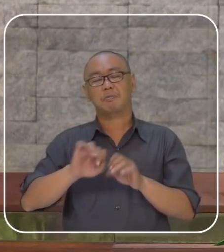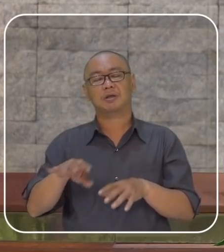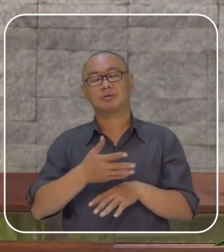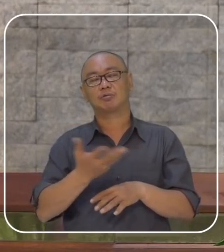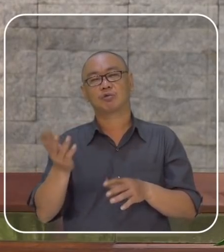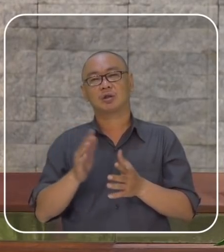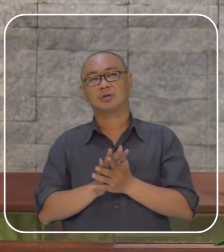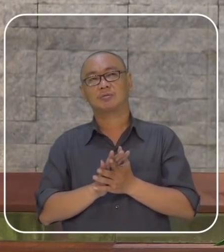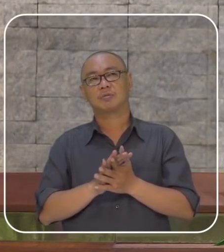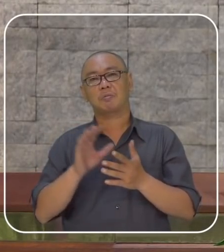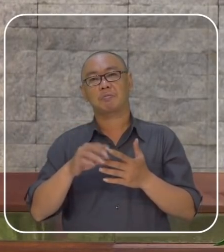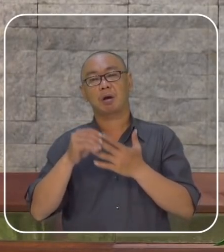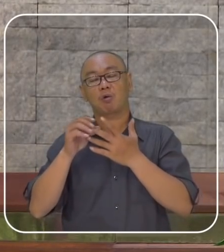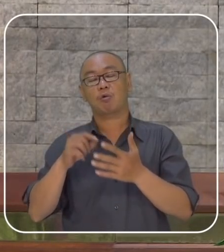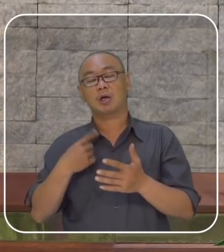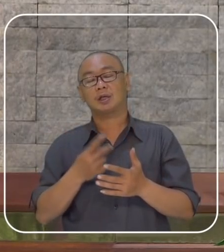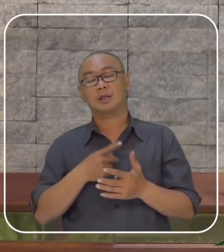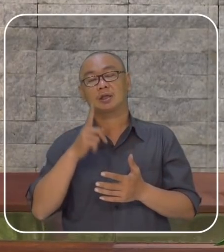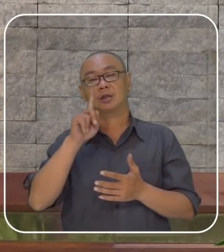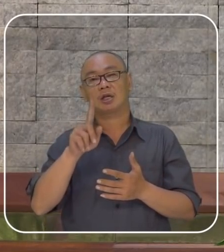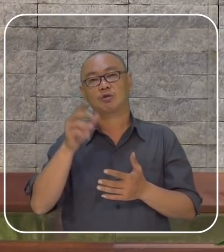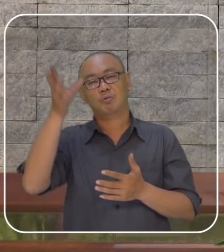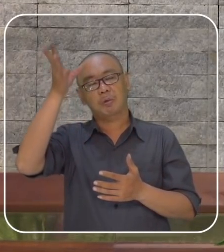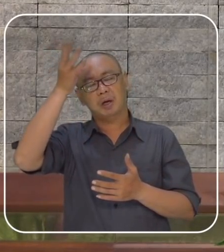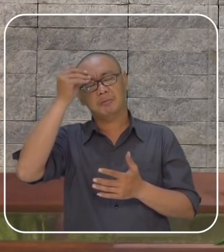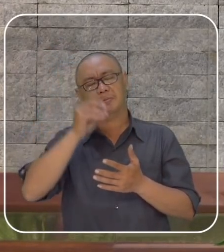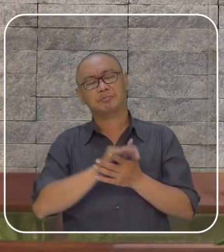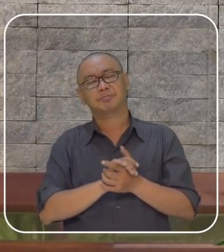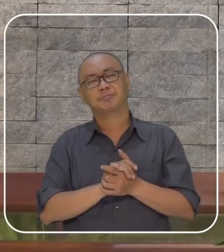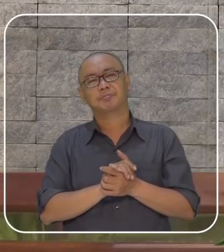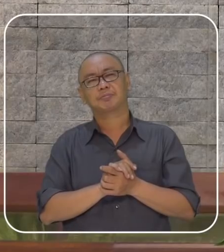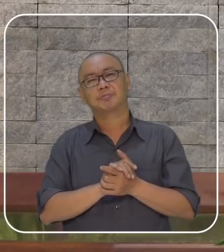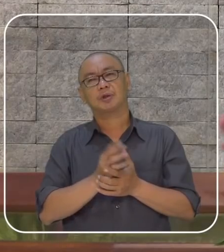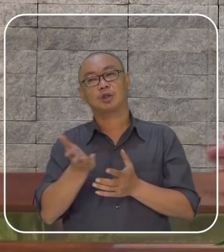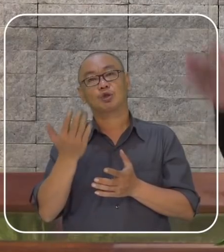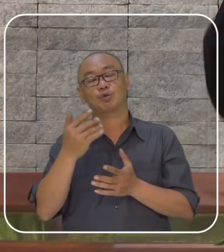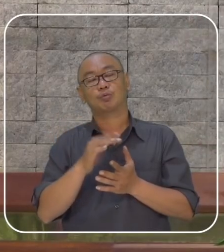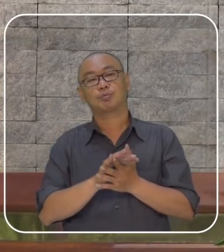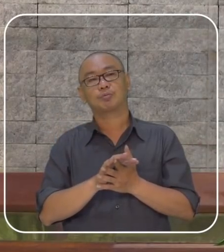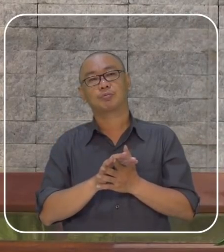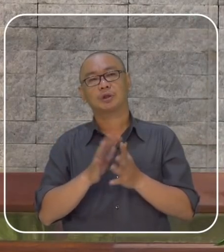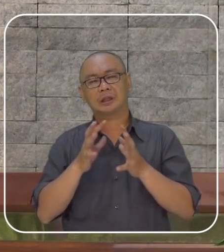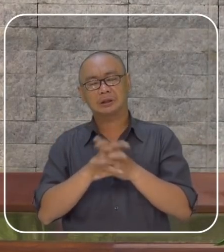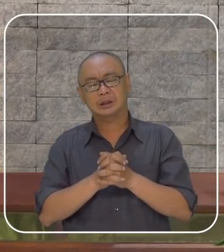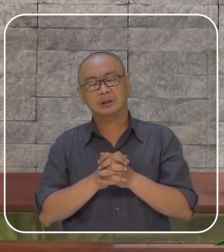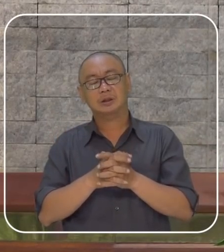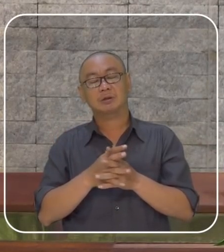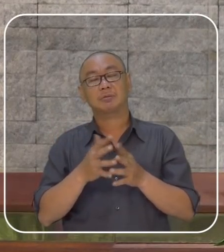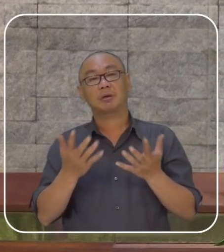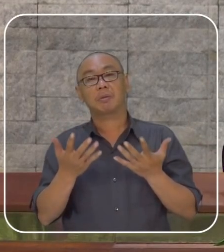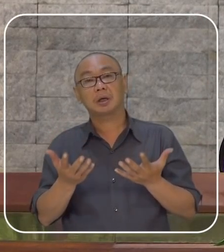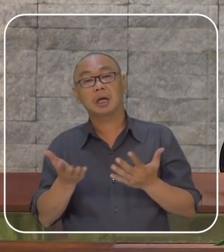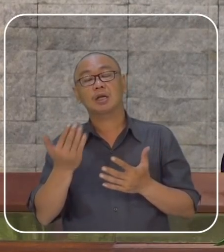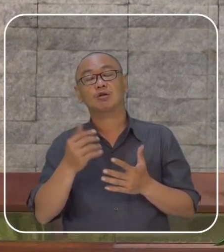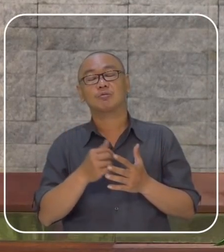Sehingga dengan demikian membawa kita kepada satu pemahaman bagaimana hidup kekristenan kita, bagaimana hidup